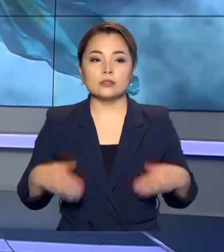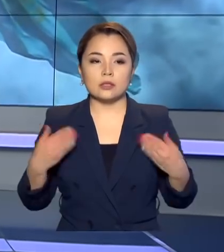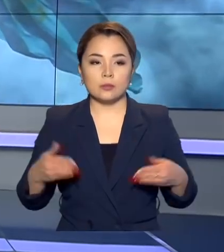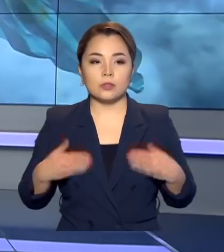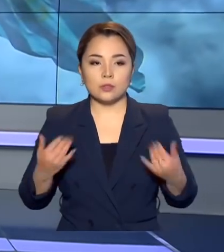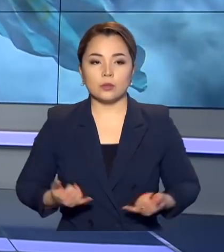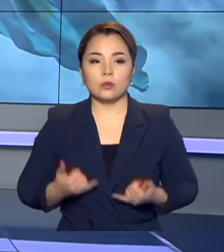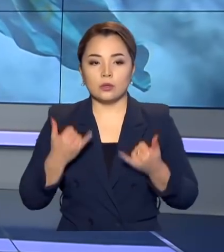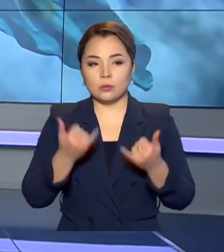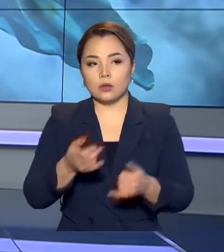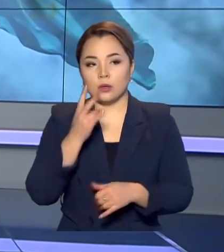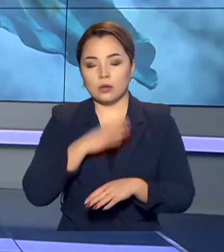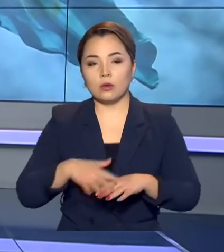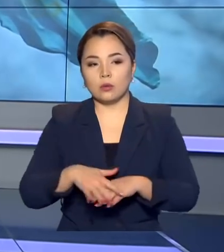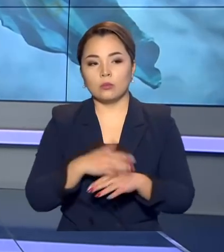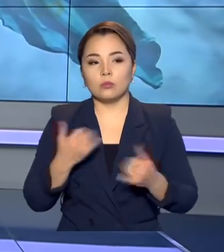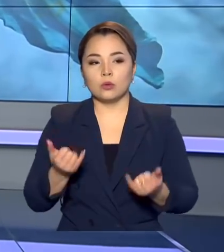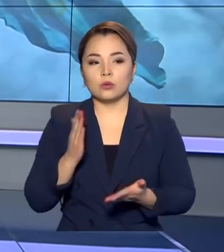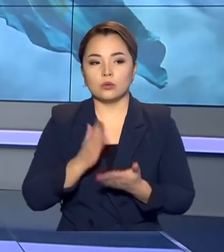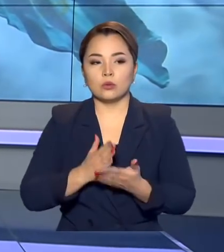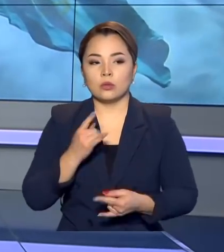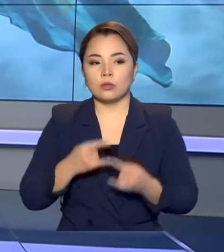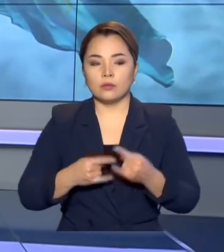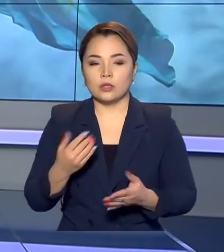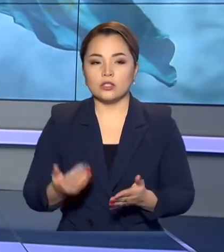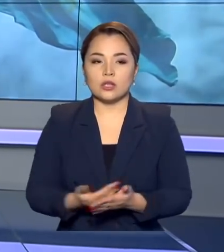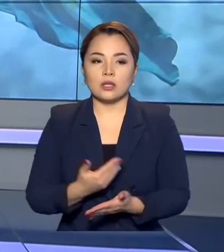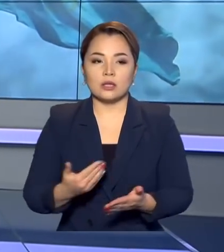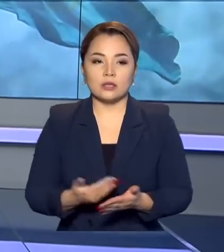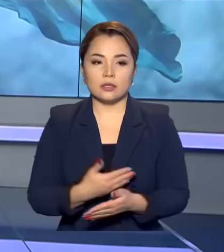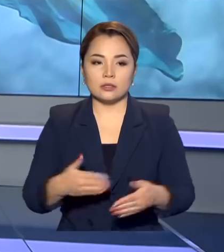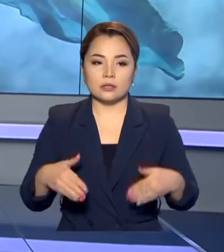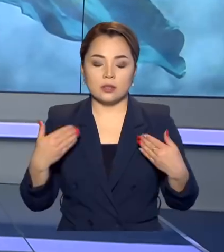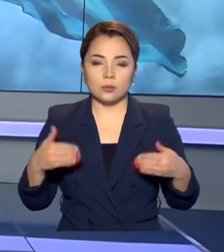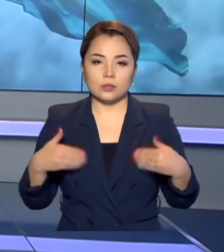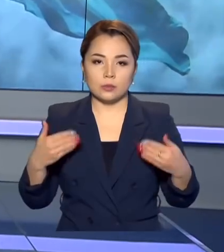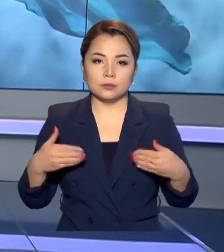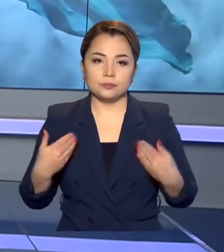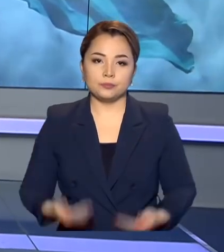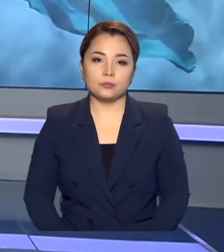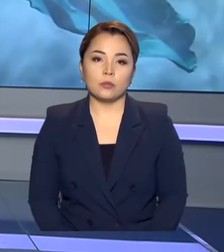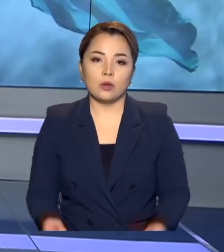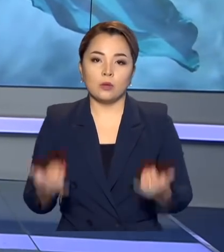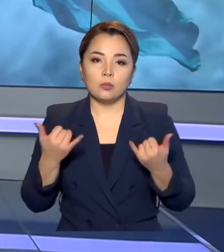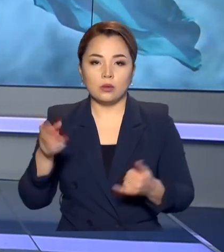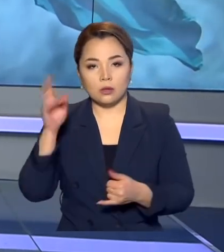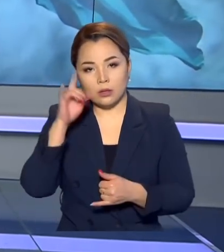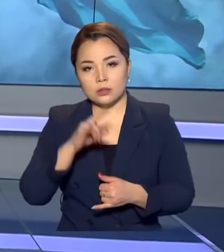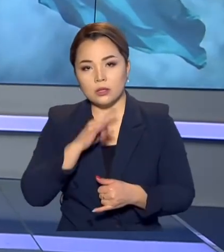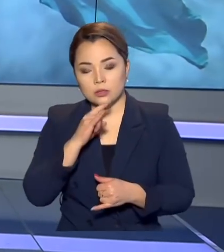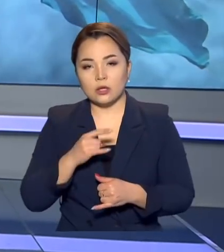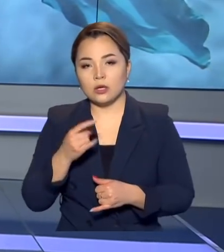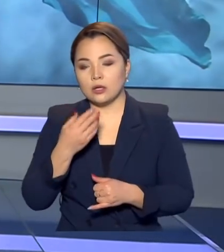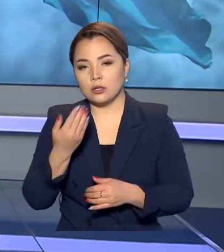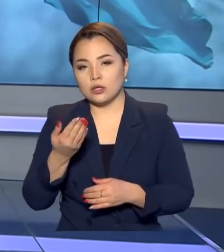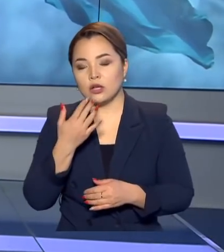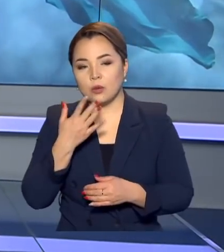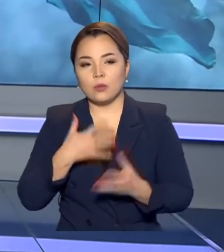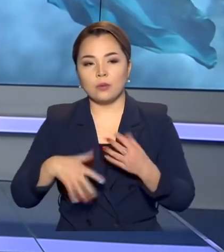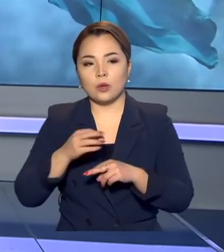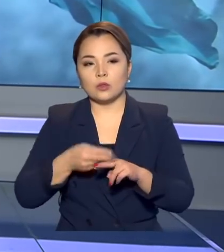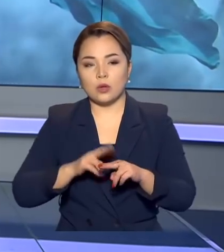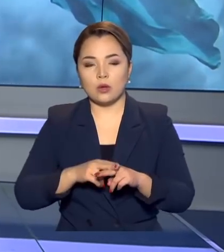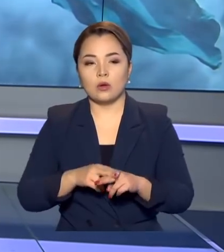Армағайын ұлттық арнада ақпарат, студияда Армангүл Тоқтамұрат, сурд аударма Шырын Жанғабыл. Бүгін Қазақстанда жалпы ұлттық аза тұту